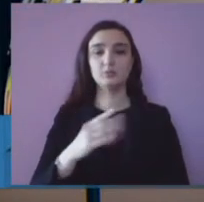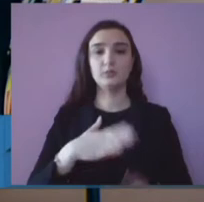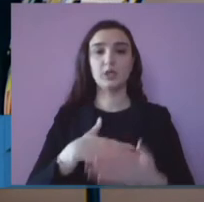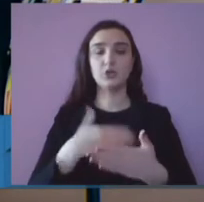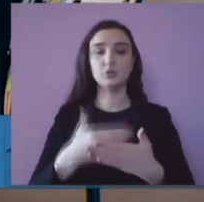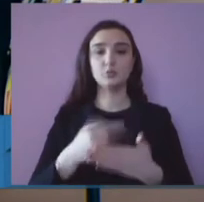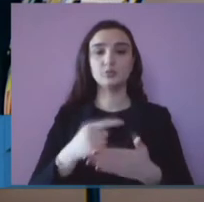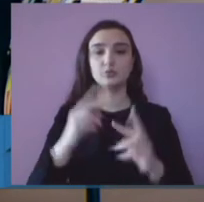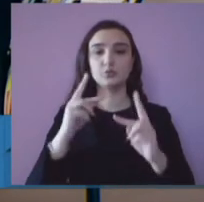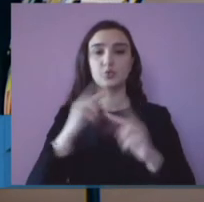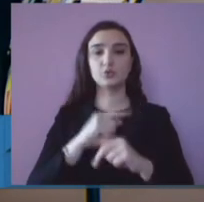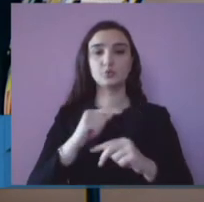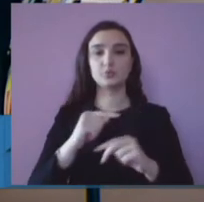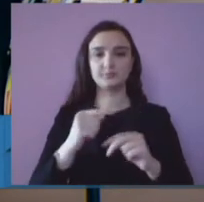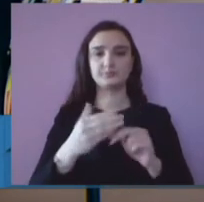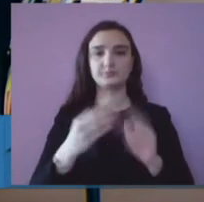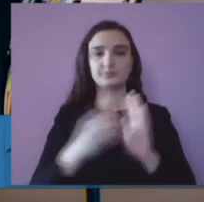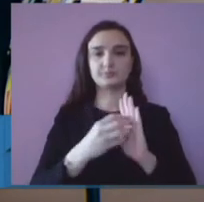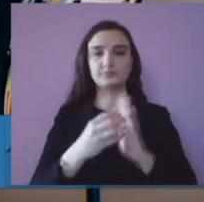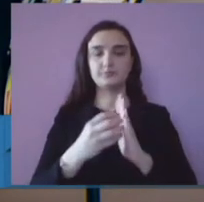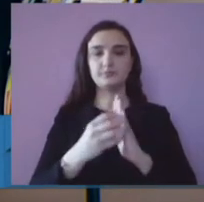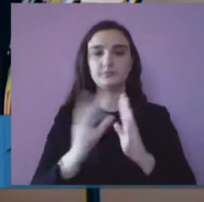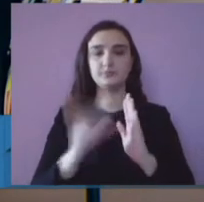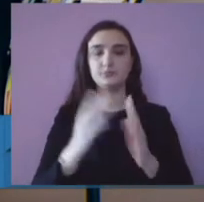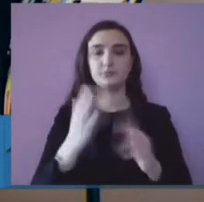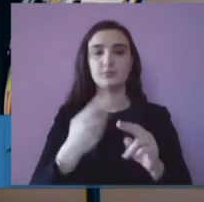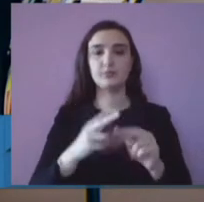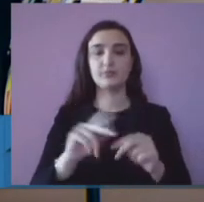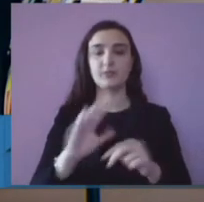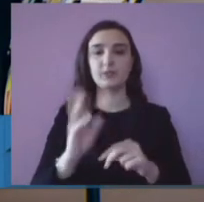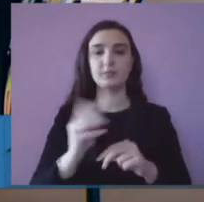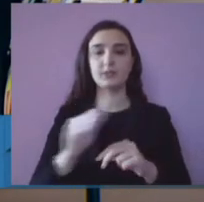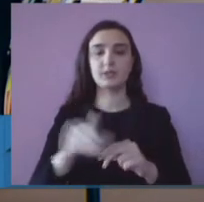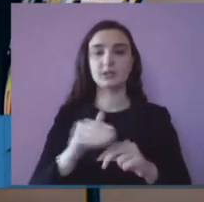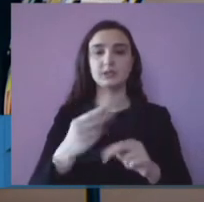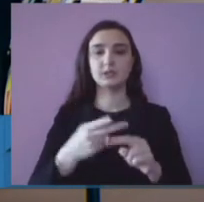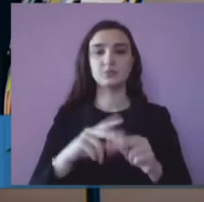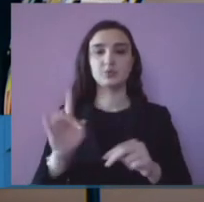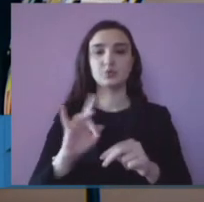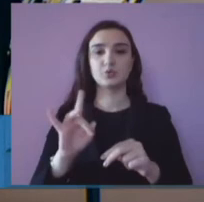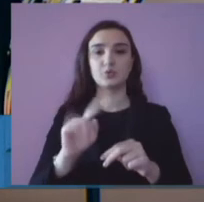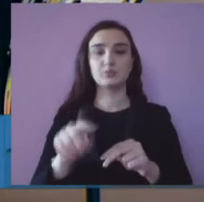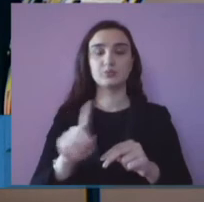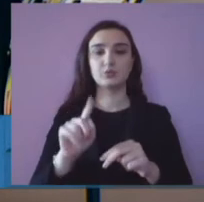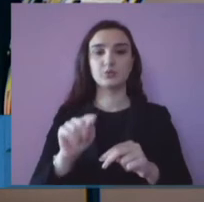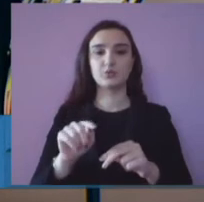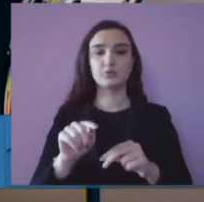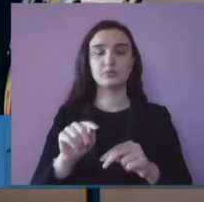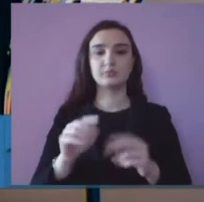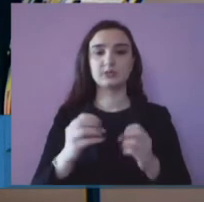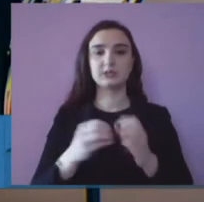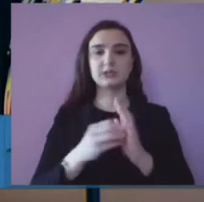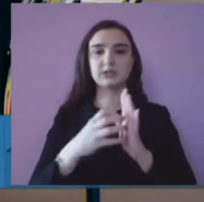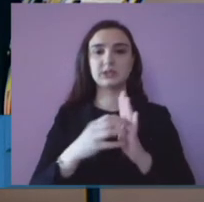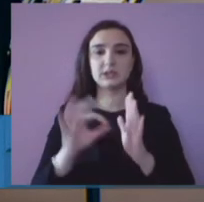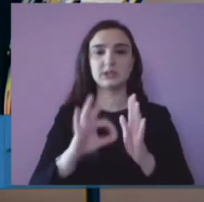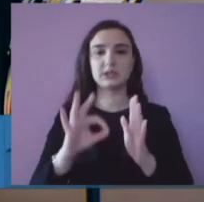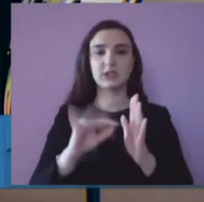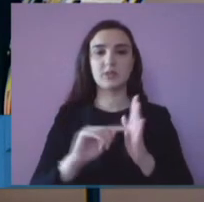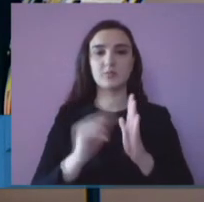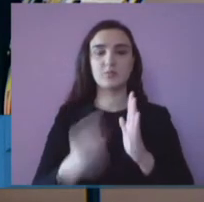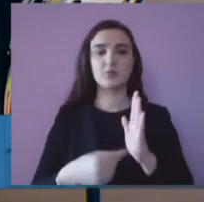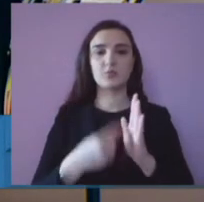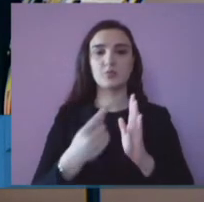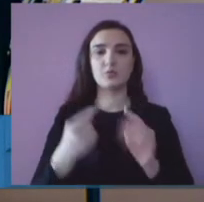ტოქსიური კვანძებიც არსებობს. Და თუ ეს კვანძი არ არის იმ ზომის, რომ სიდიდის გამო ირგვლდებარე ქსოვილებზე და